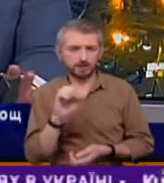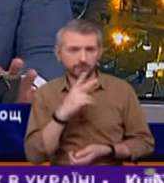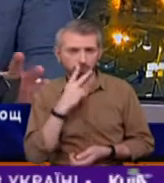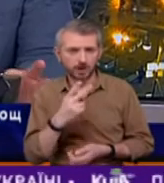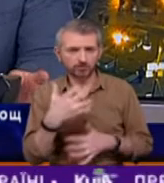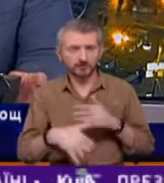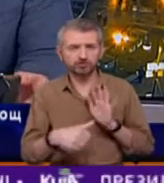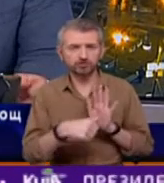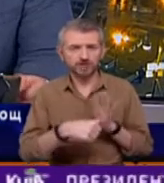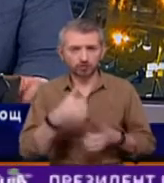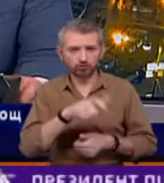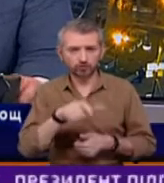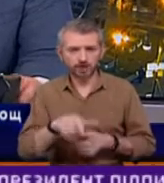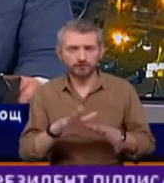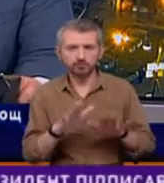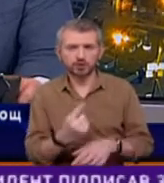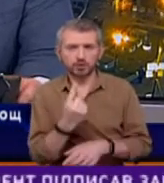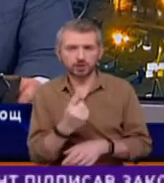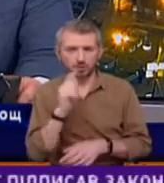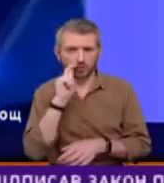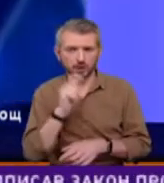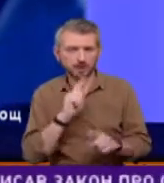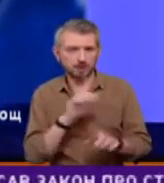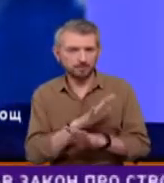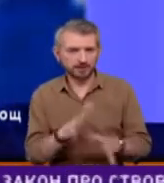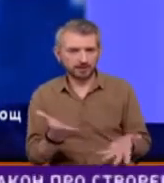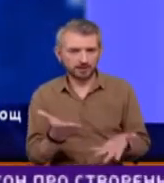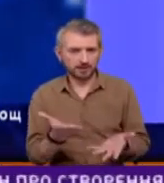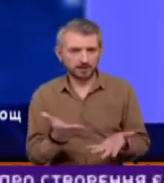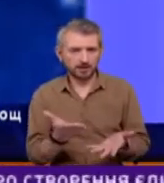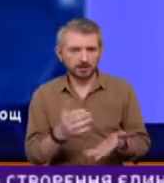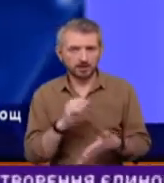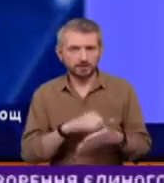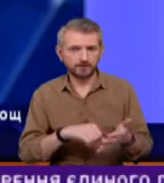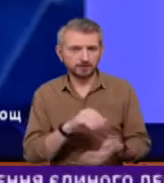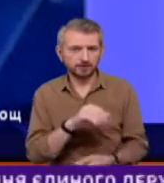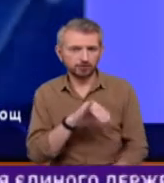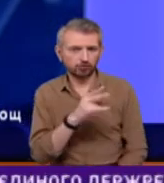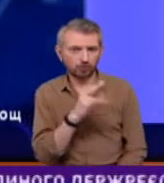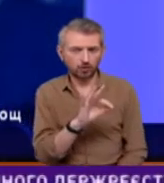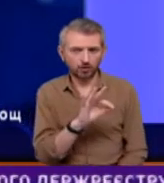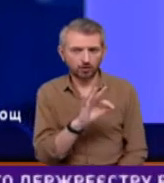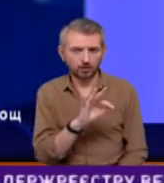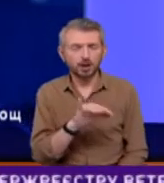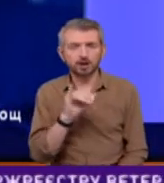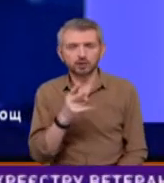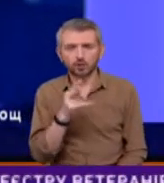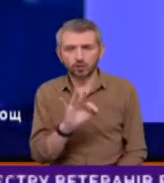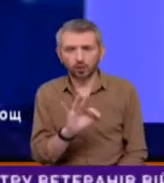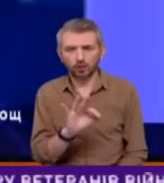шести конкурсантів лише одна українська пісня від Юко. І Юко,